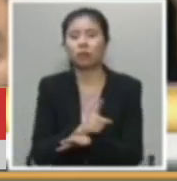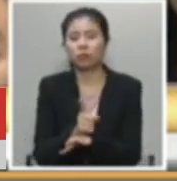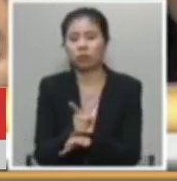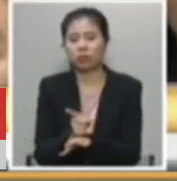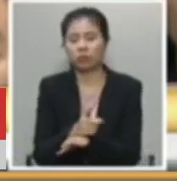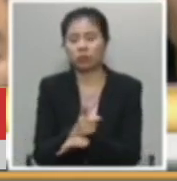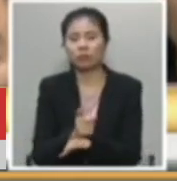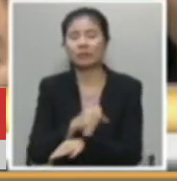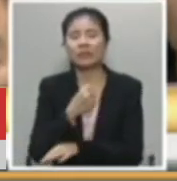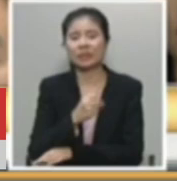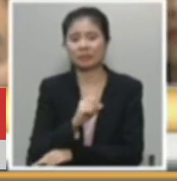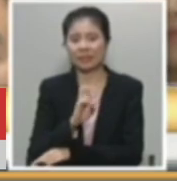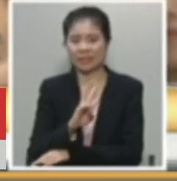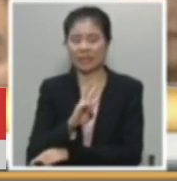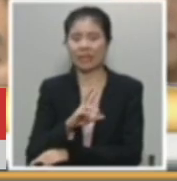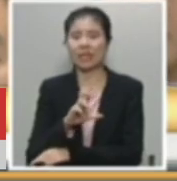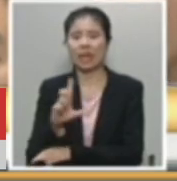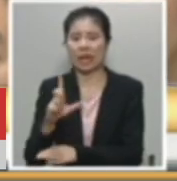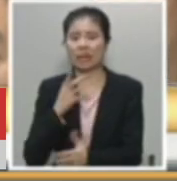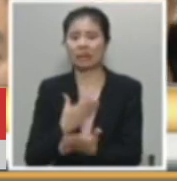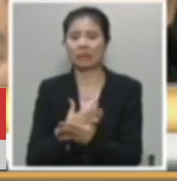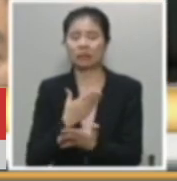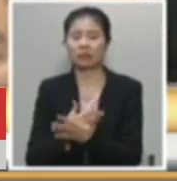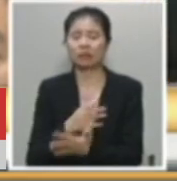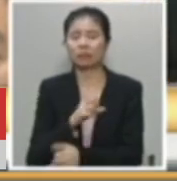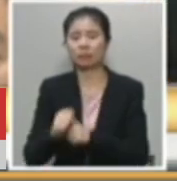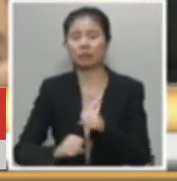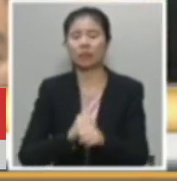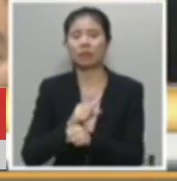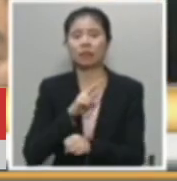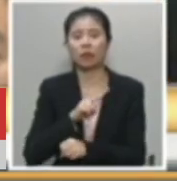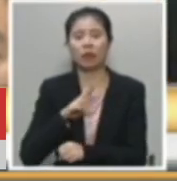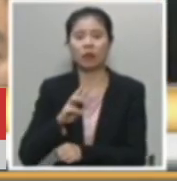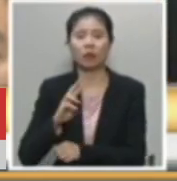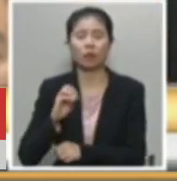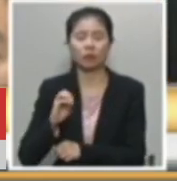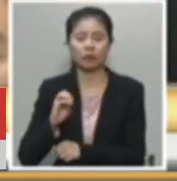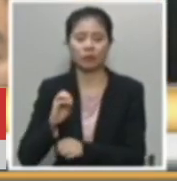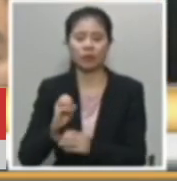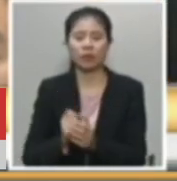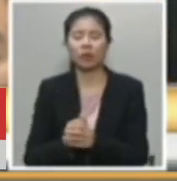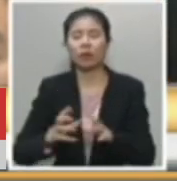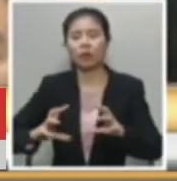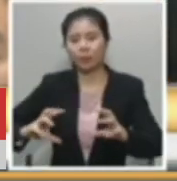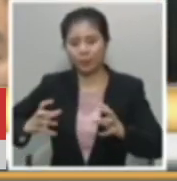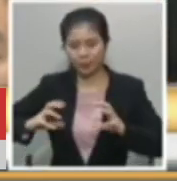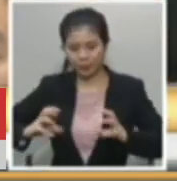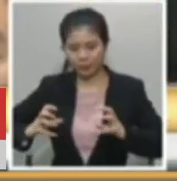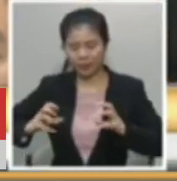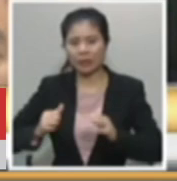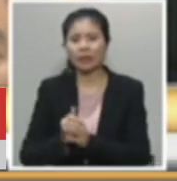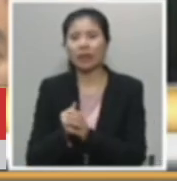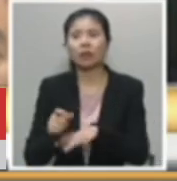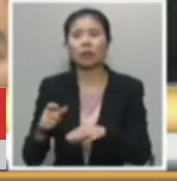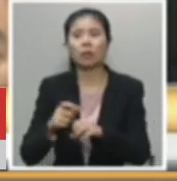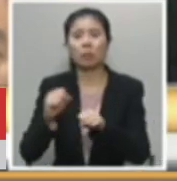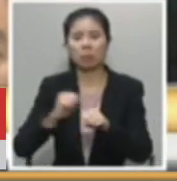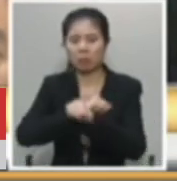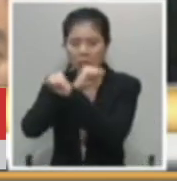2,017 ล้านบาทปี2560ซื้อรถหุ้มเกาะล้อยางแบบ VN1 จากจี